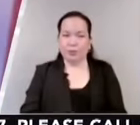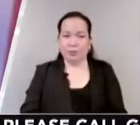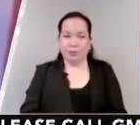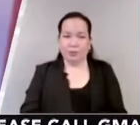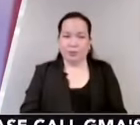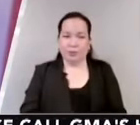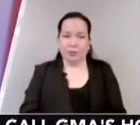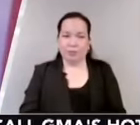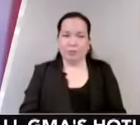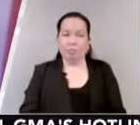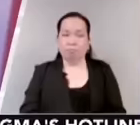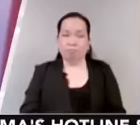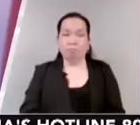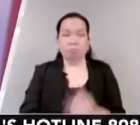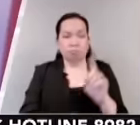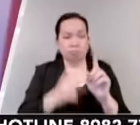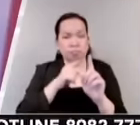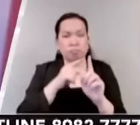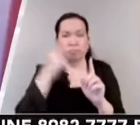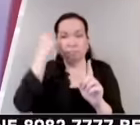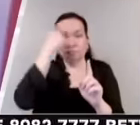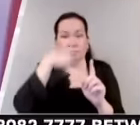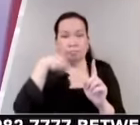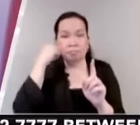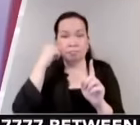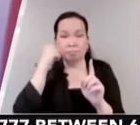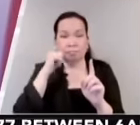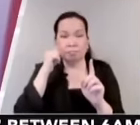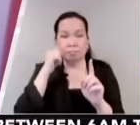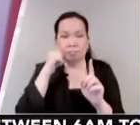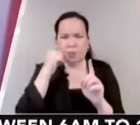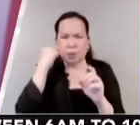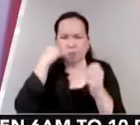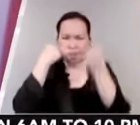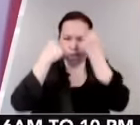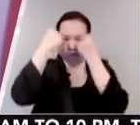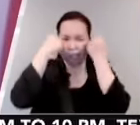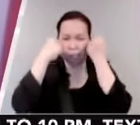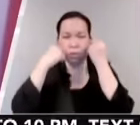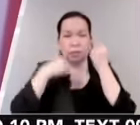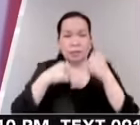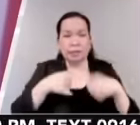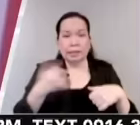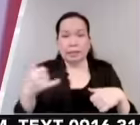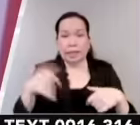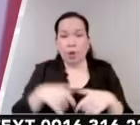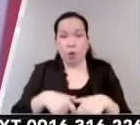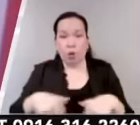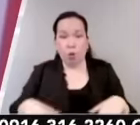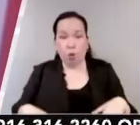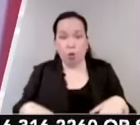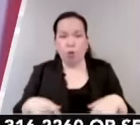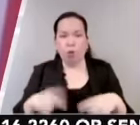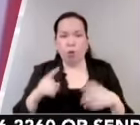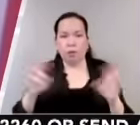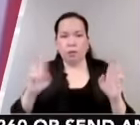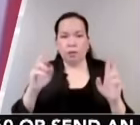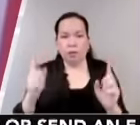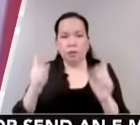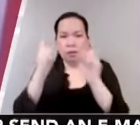bugbog ang mukha ng isang babaeng taekwondo yellow belter matapos isalang ng coach sa pakikipag-sparring sa isang black